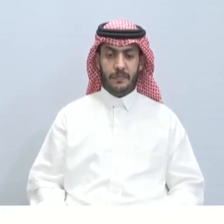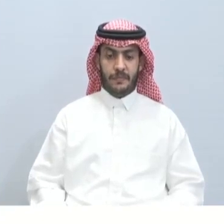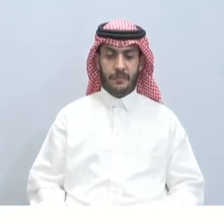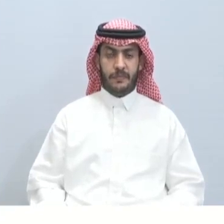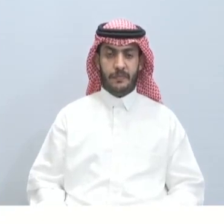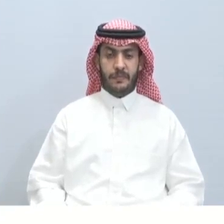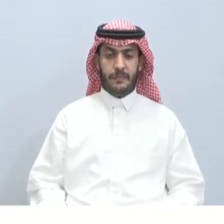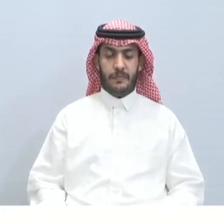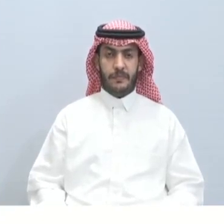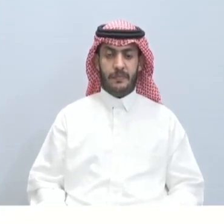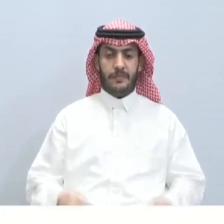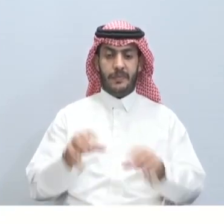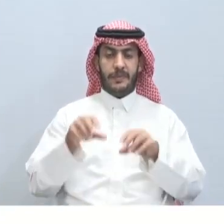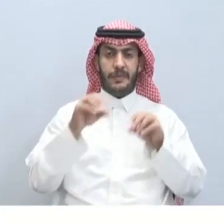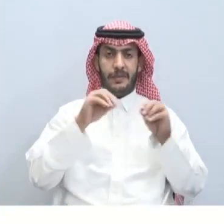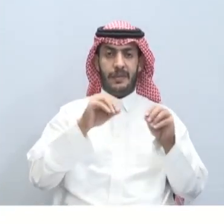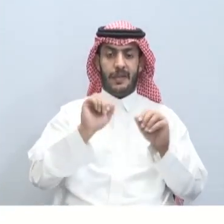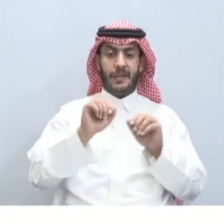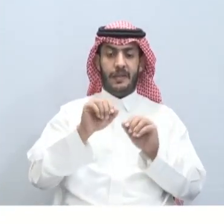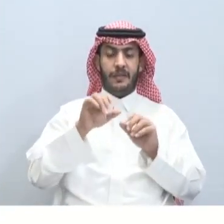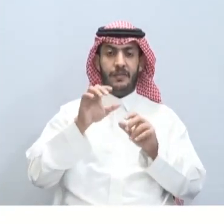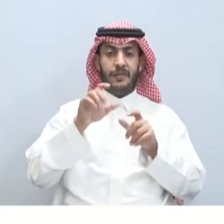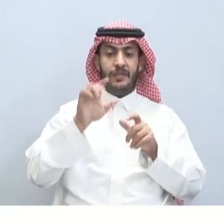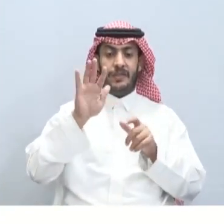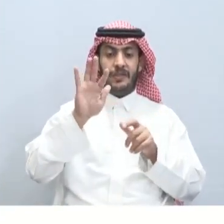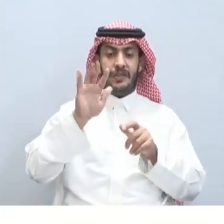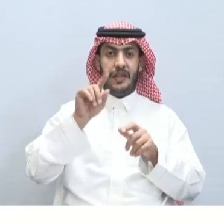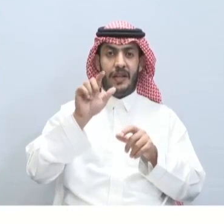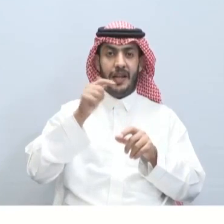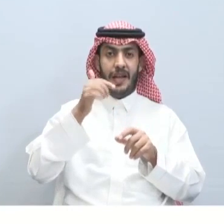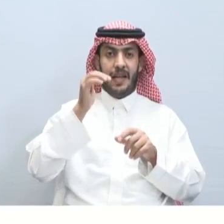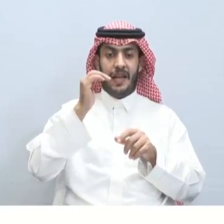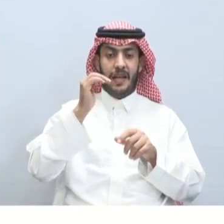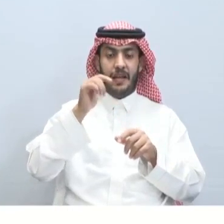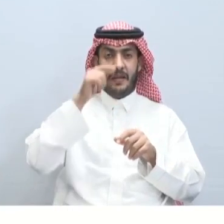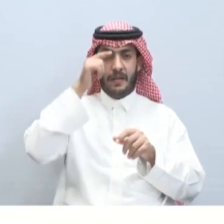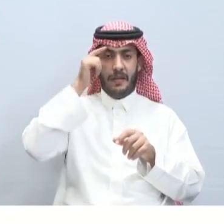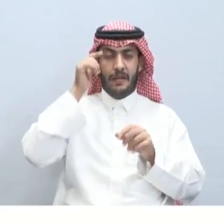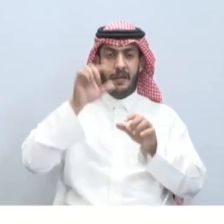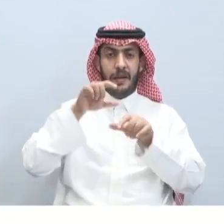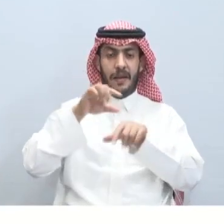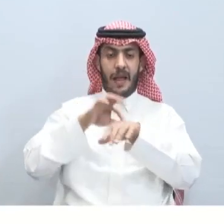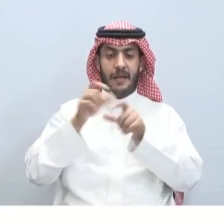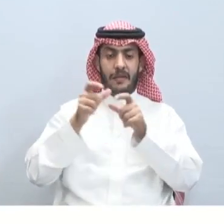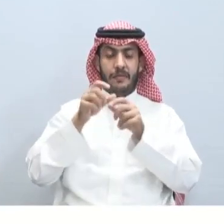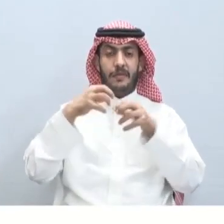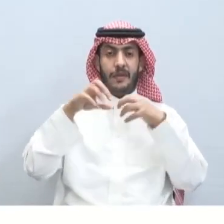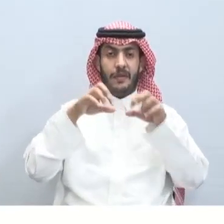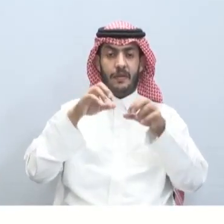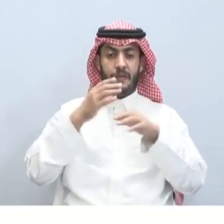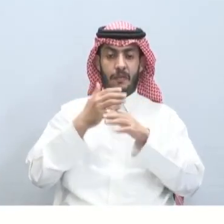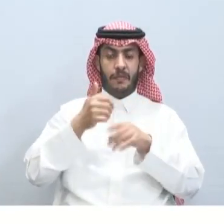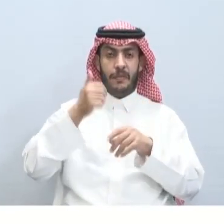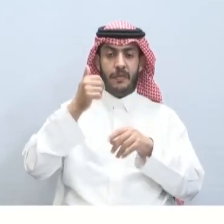لا ناتي الى تحديد الشرائح في السوق المحتمله لتقسيم السوق